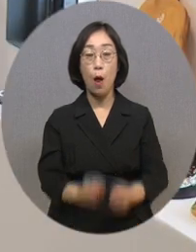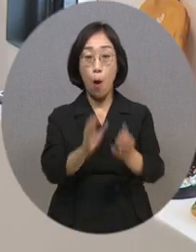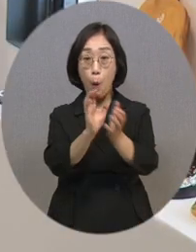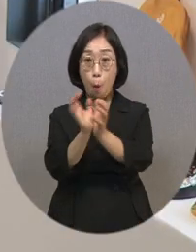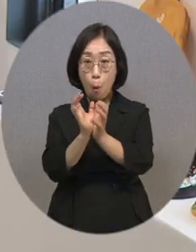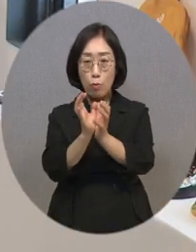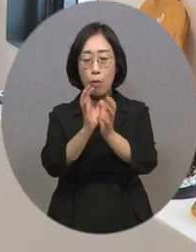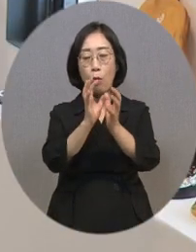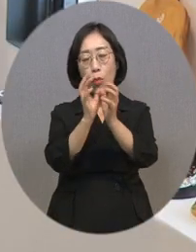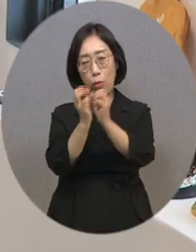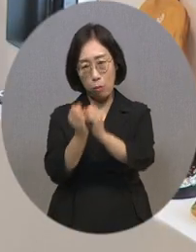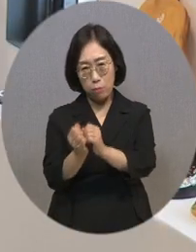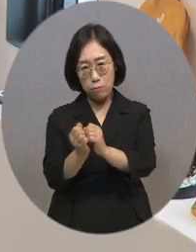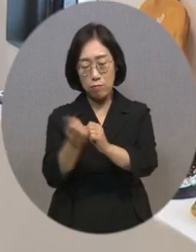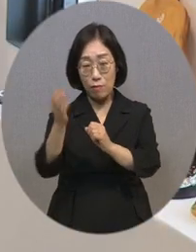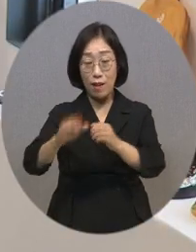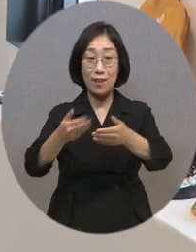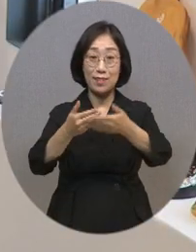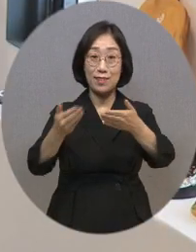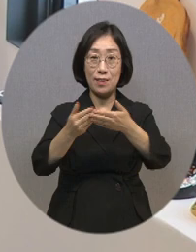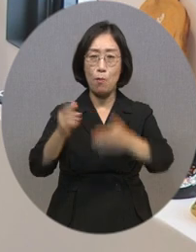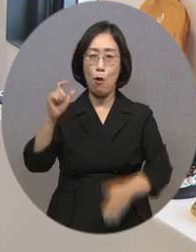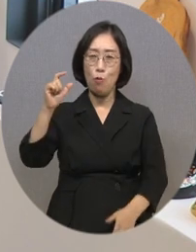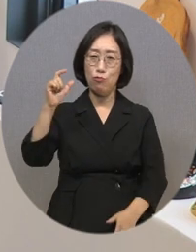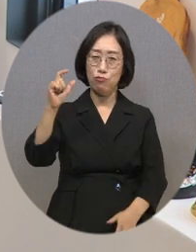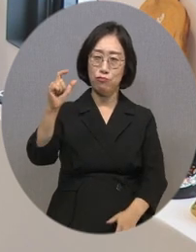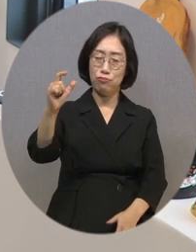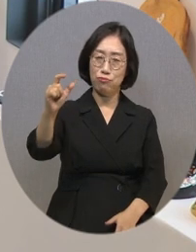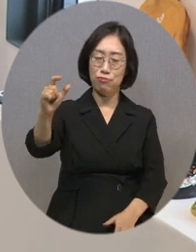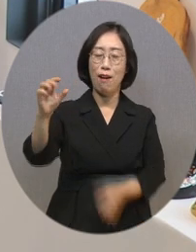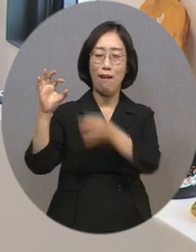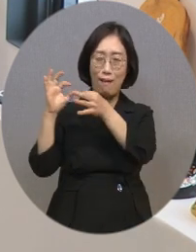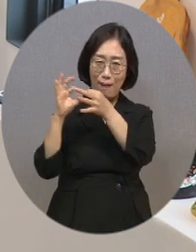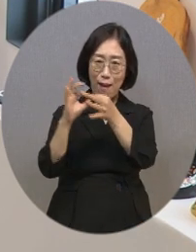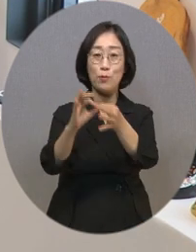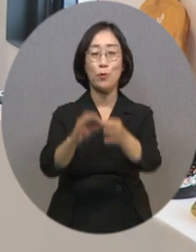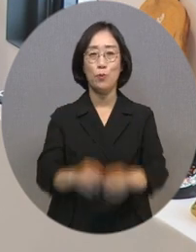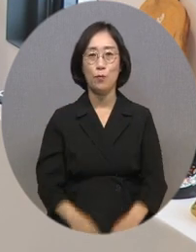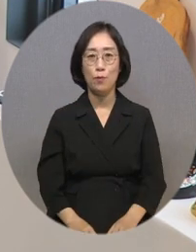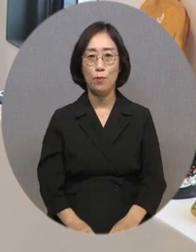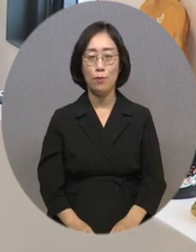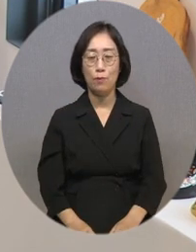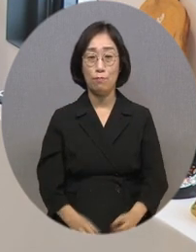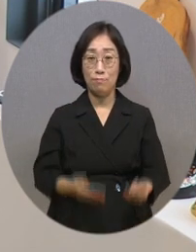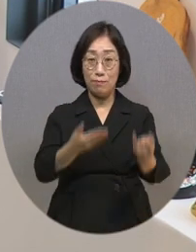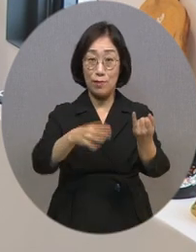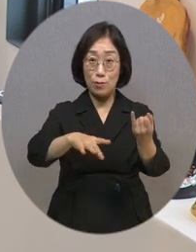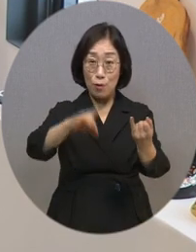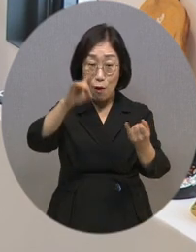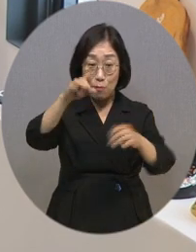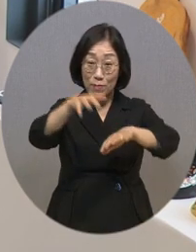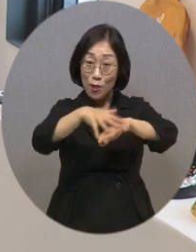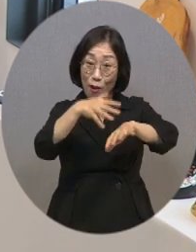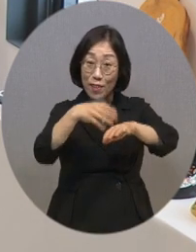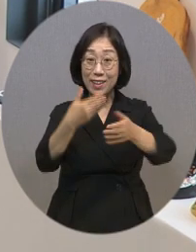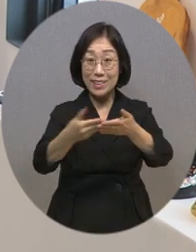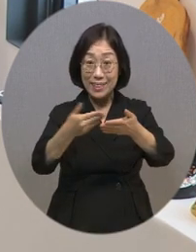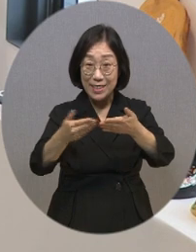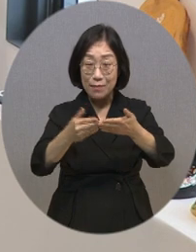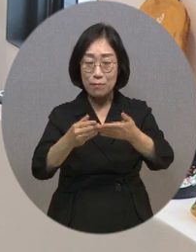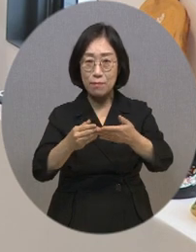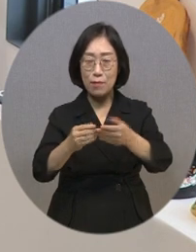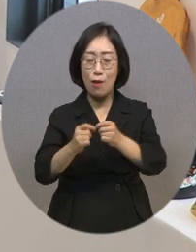꽃은 시들지만 꽃 그림은 시들지 않습니다. 김희숙 작가가 천에 그려놓은 꽃들은